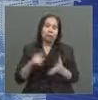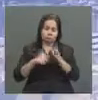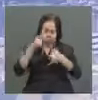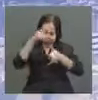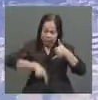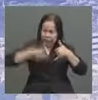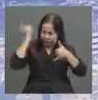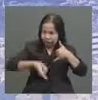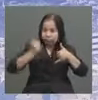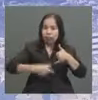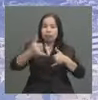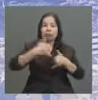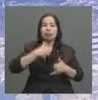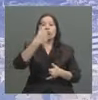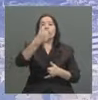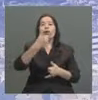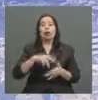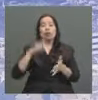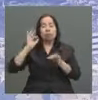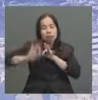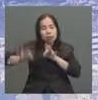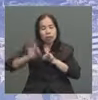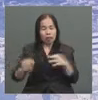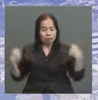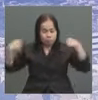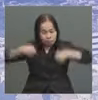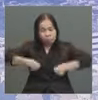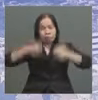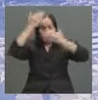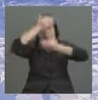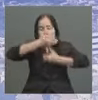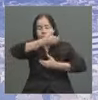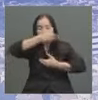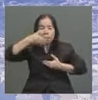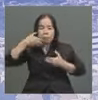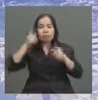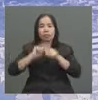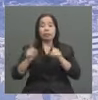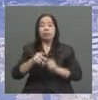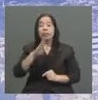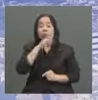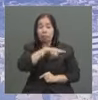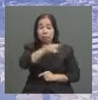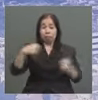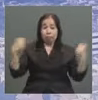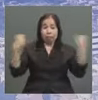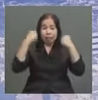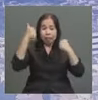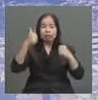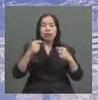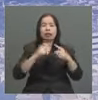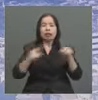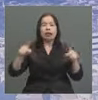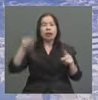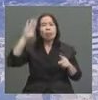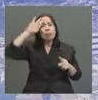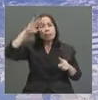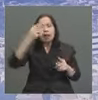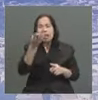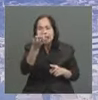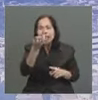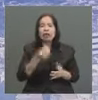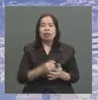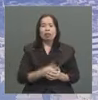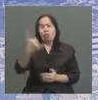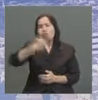ยเพราะฉะนั้นตรงนี้ทรัพยากรมีจำกัดถ้าท่านแข็งแรงดีเพียงแค่ตนกไม่ต้อง